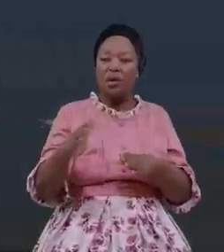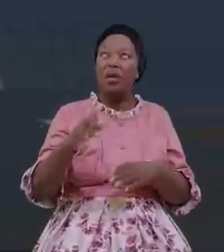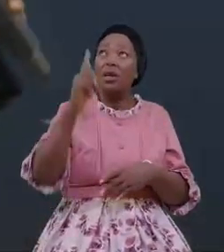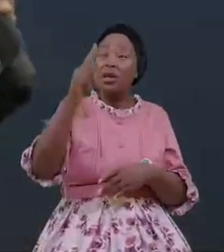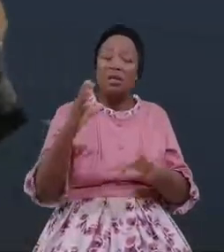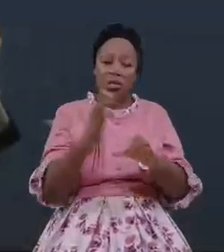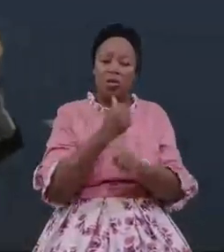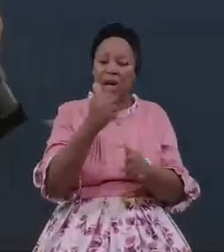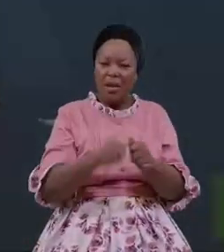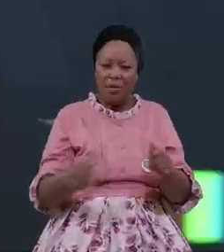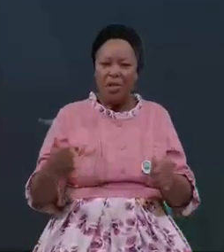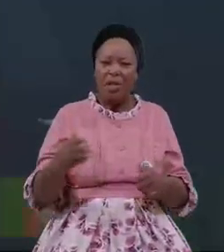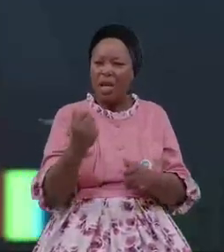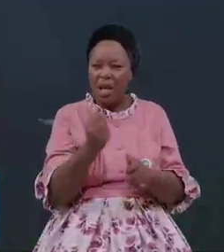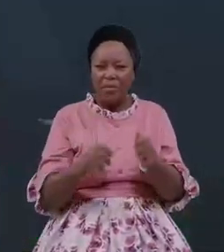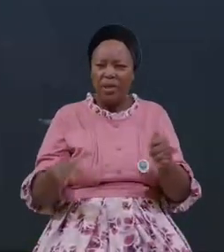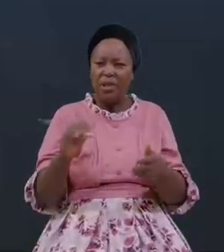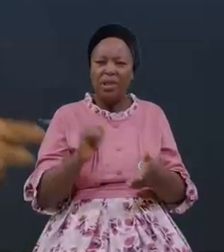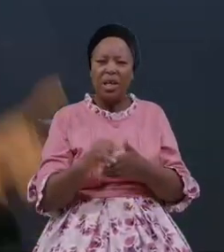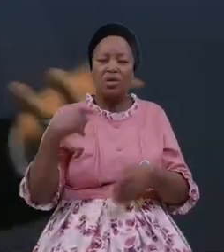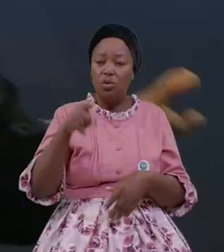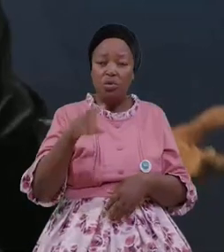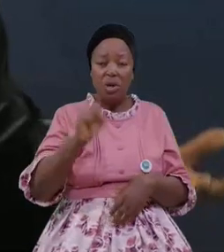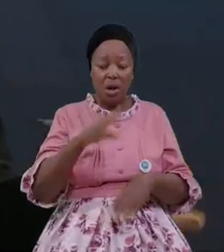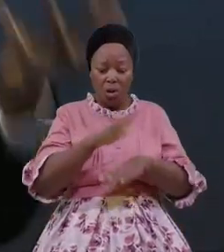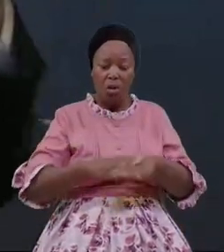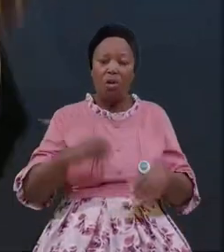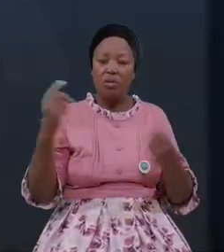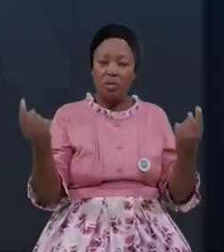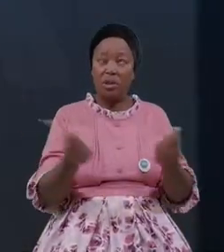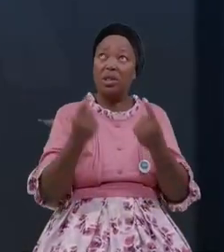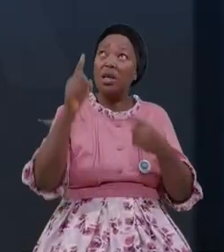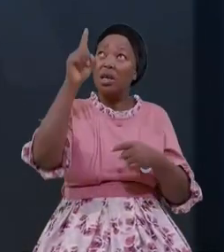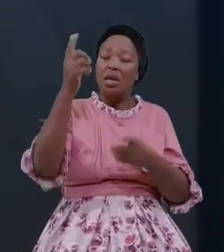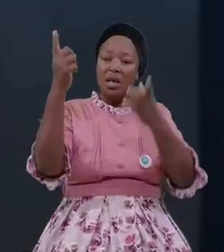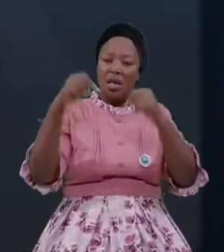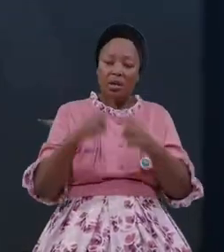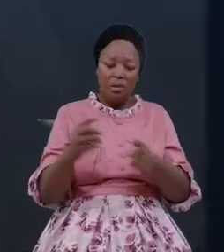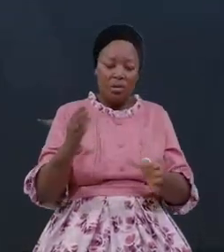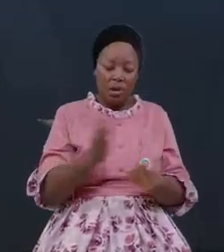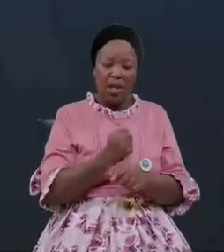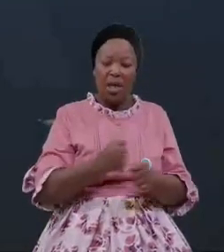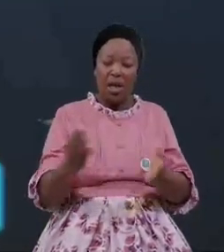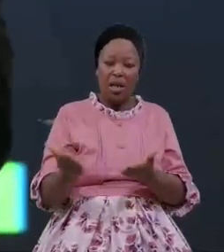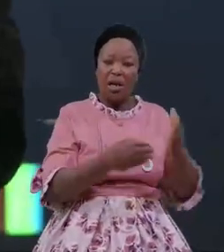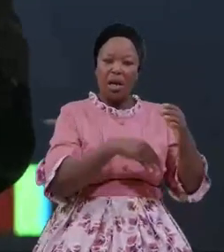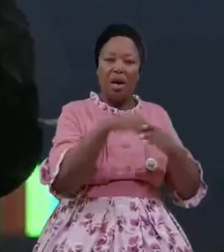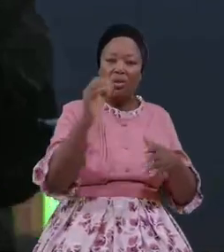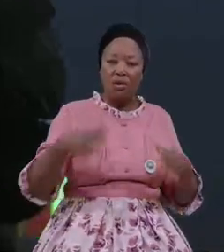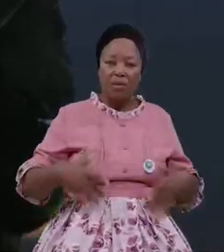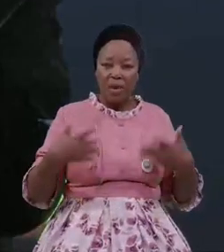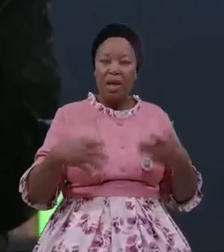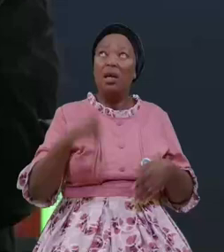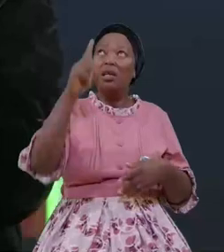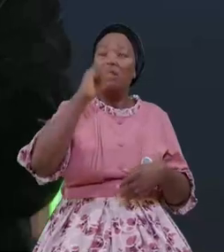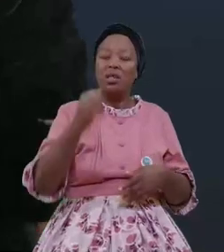tout pris littéralement ce qu'on appelle péchés il est venu ôter cela de votre vie il est le